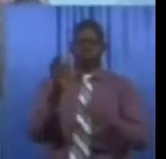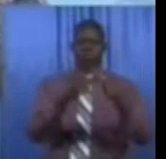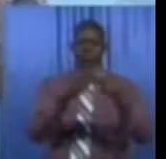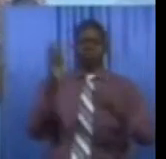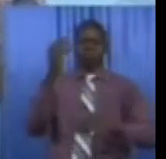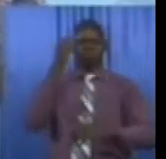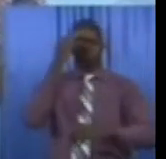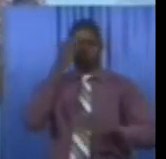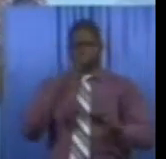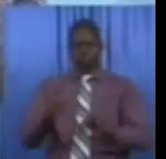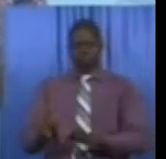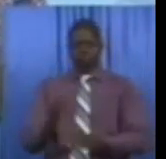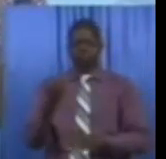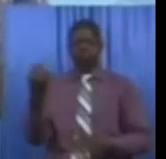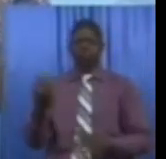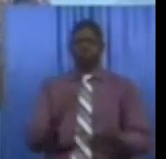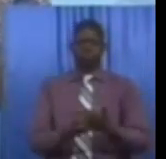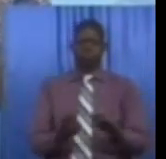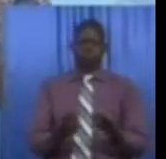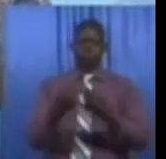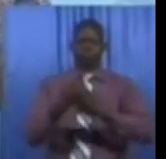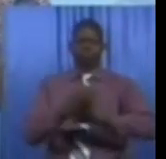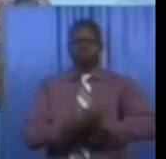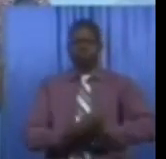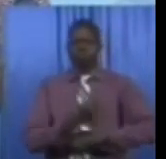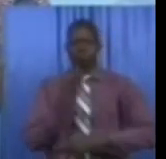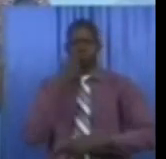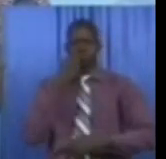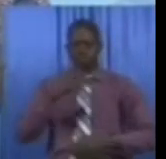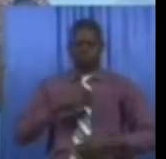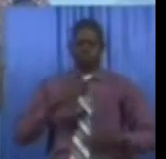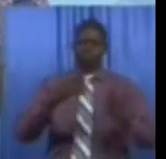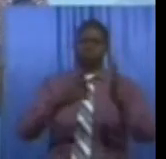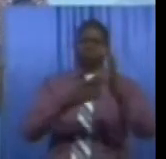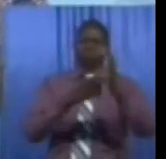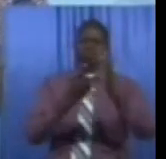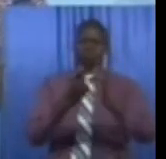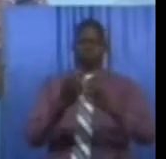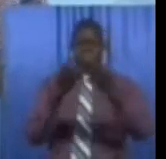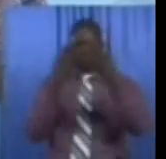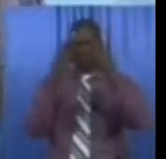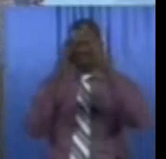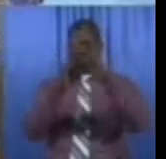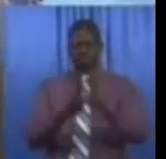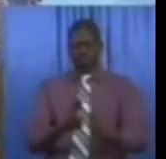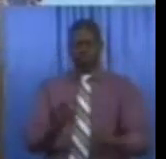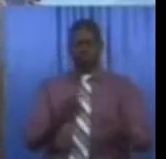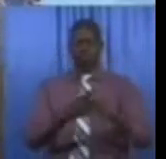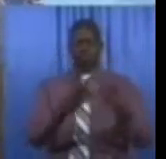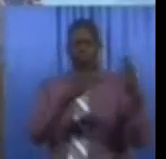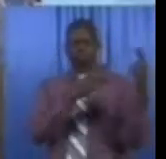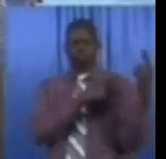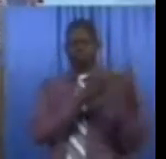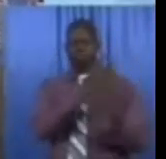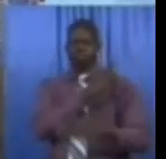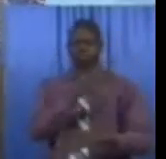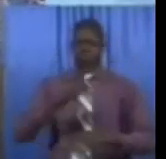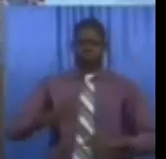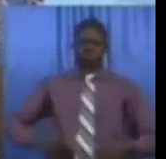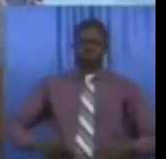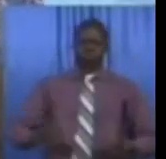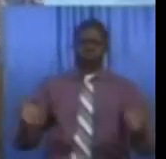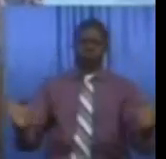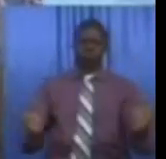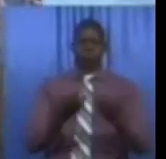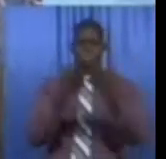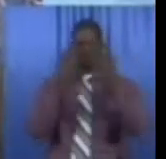fait quotidiennement et ce jour, elle a une fois de plus été respectée. Le premier responsable du département a salué le